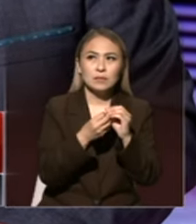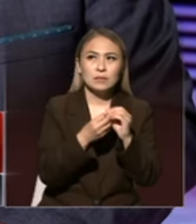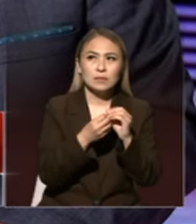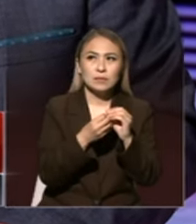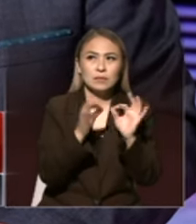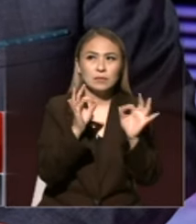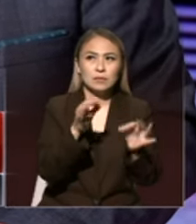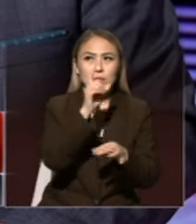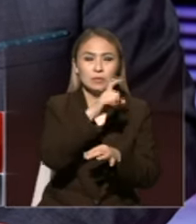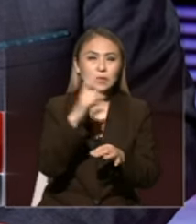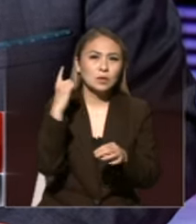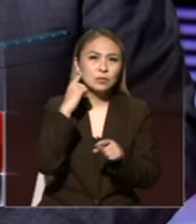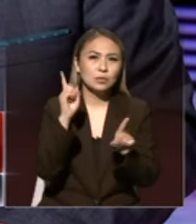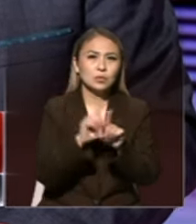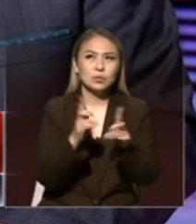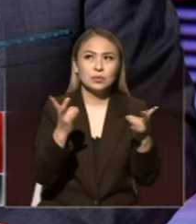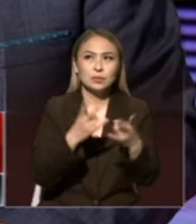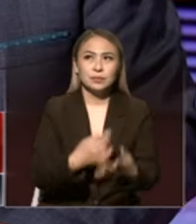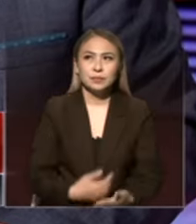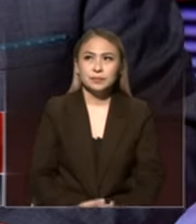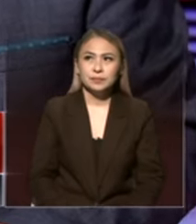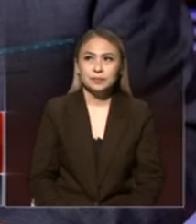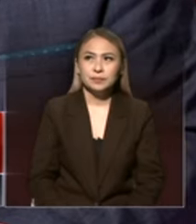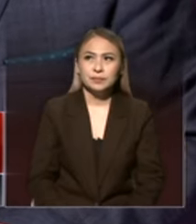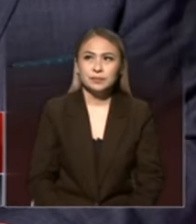мінген азаматтар да естісін. Мен сені қолдаймын.